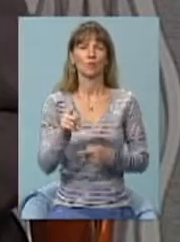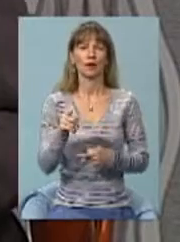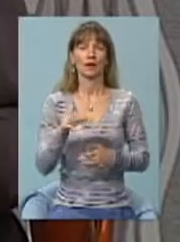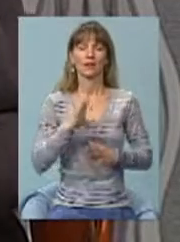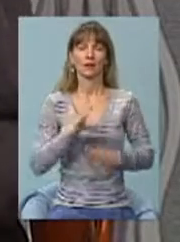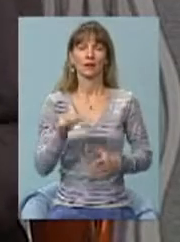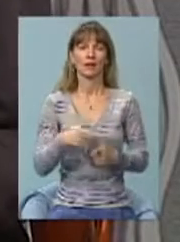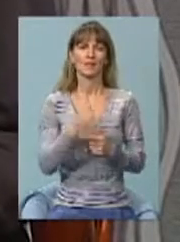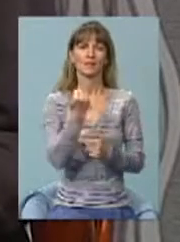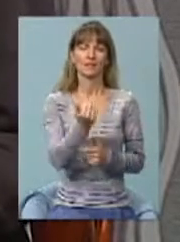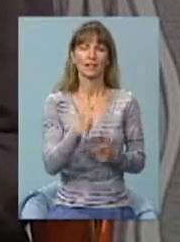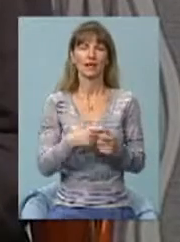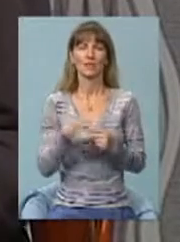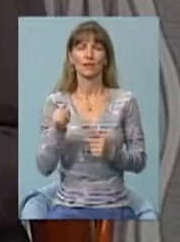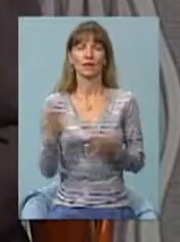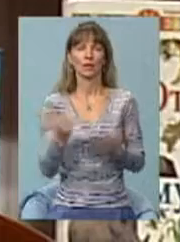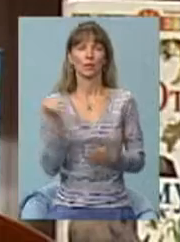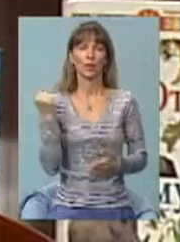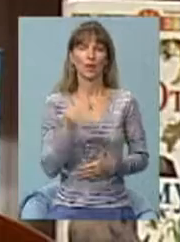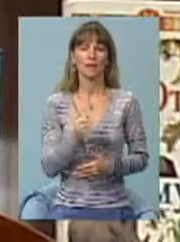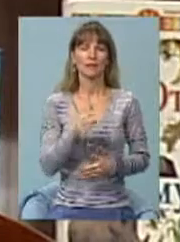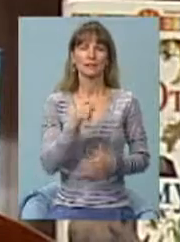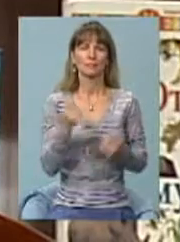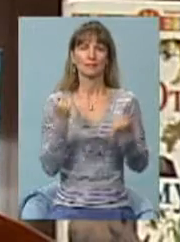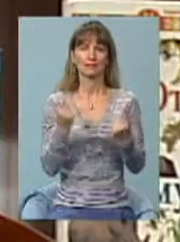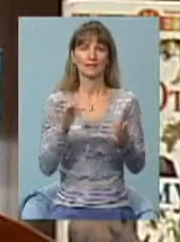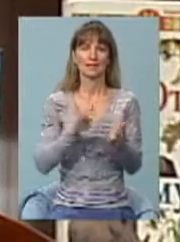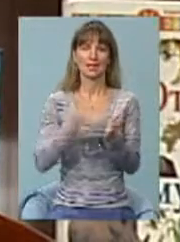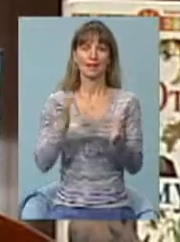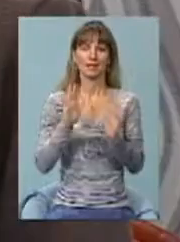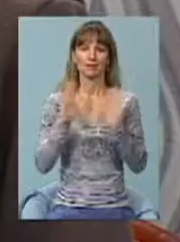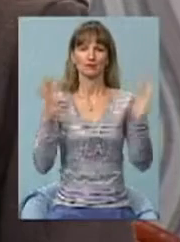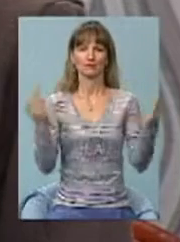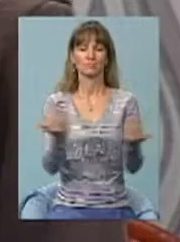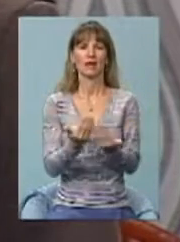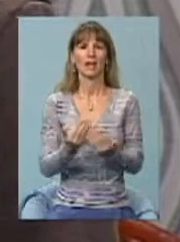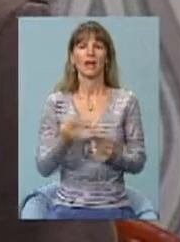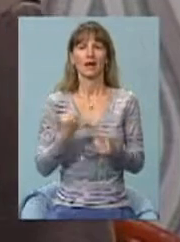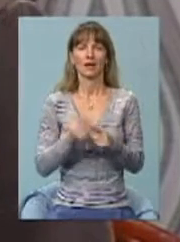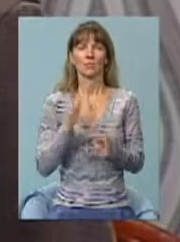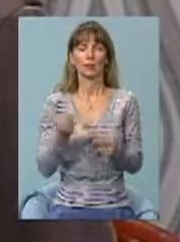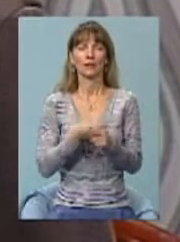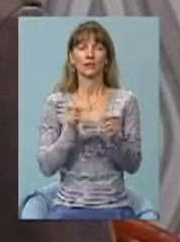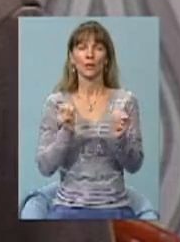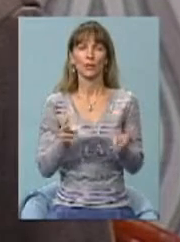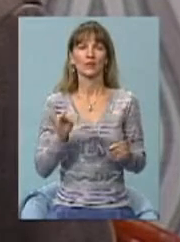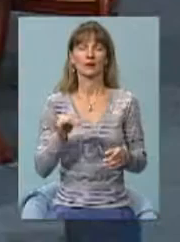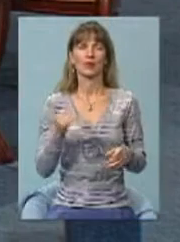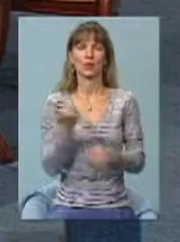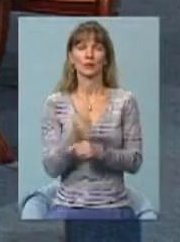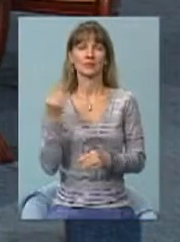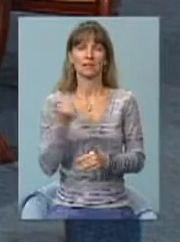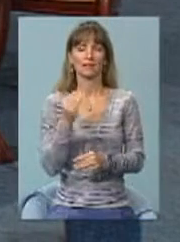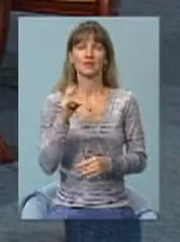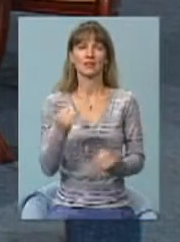або вони якогось удару. За большим стеклянним акваріумом. Так, так, це буде цілком безпечно і таки цікаво. Ну